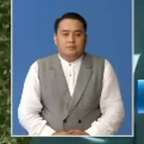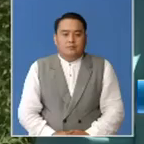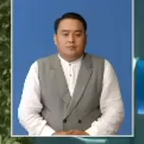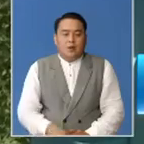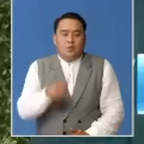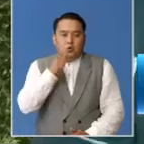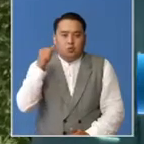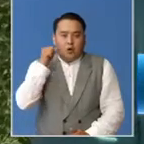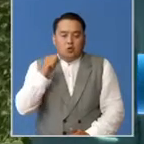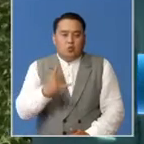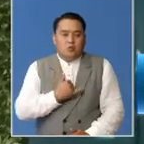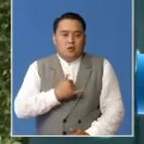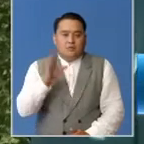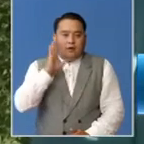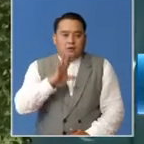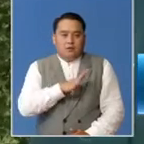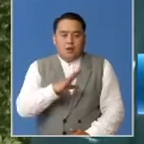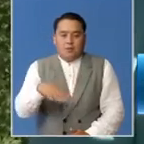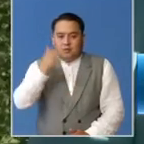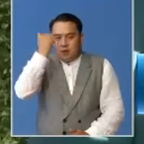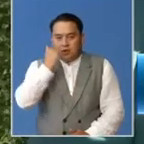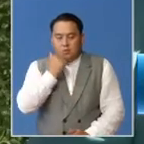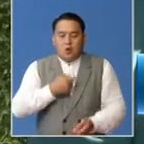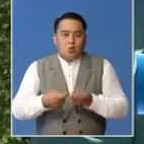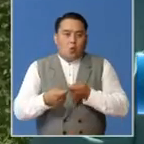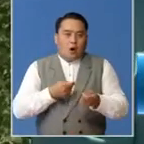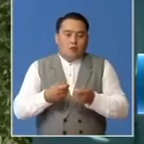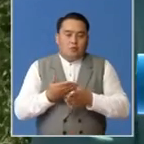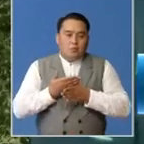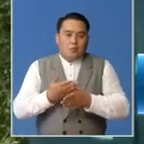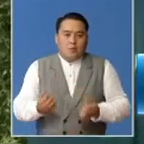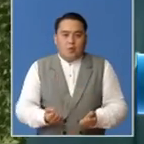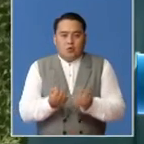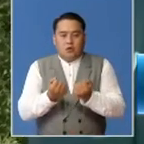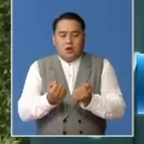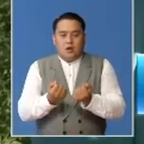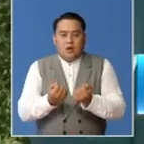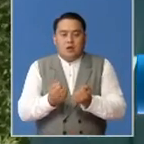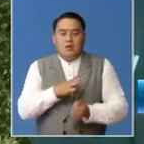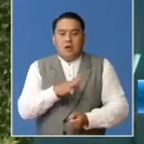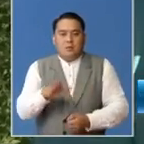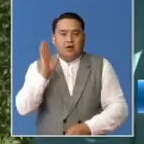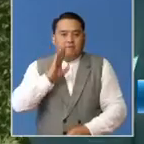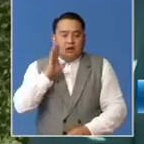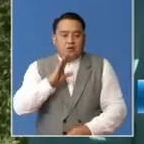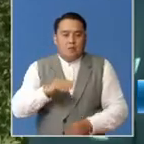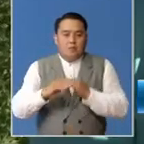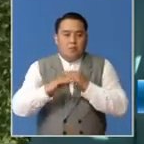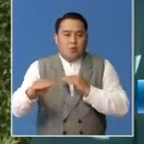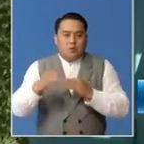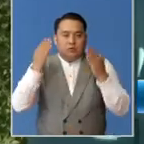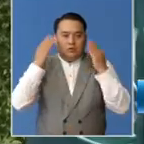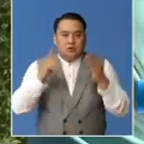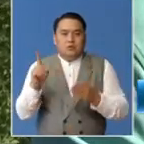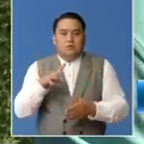В прошлом году воды для полива не было. Спасибо руководству края за деятельность в этом направлении. Ведь когда не было воды, кроме поля, не знали, чем